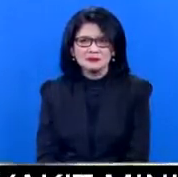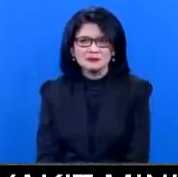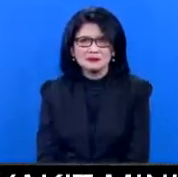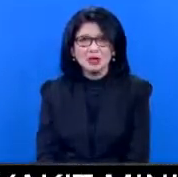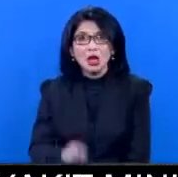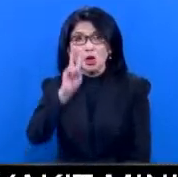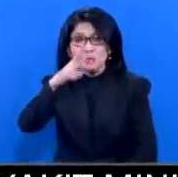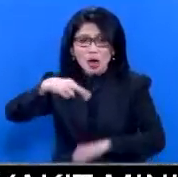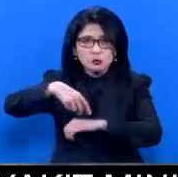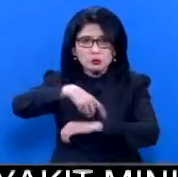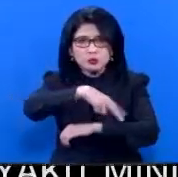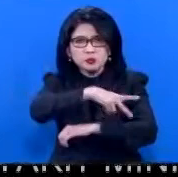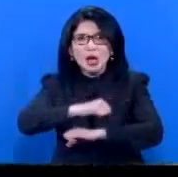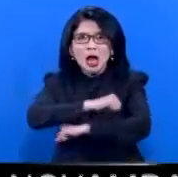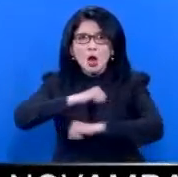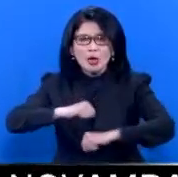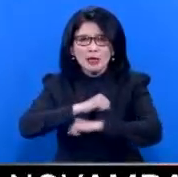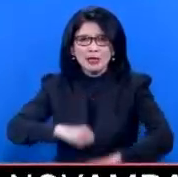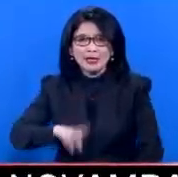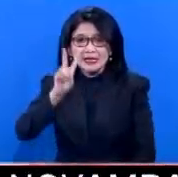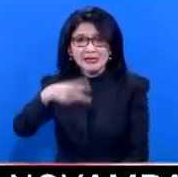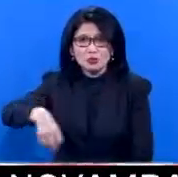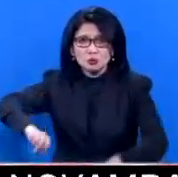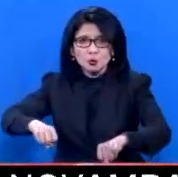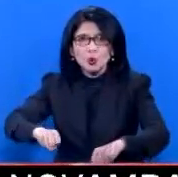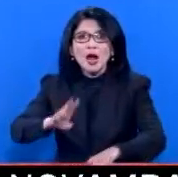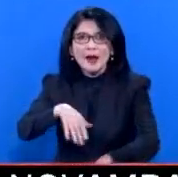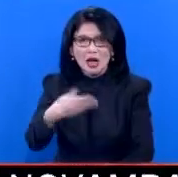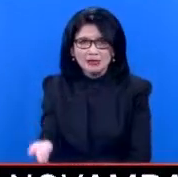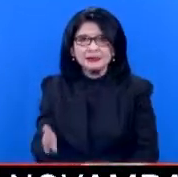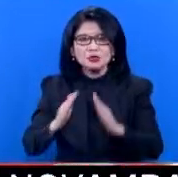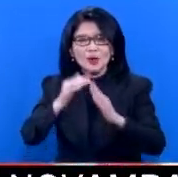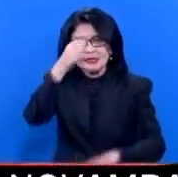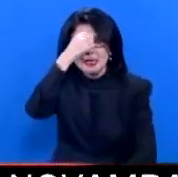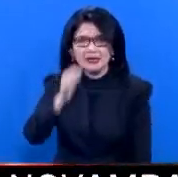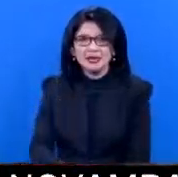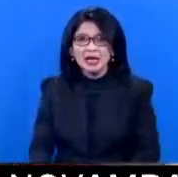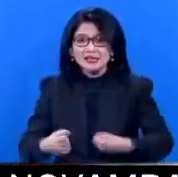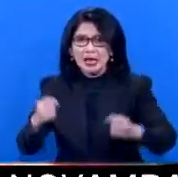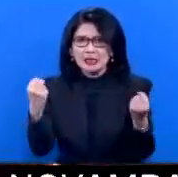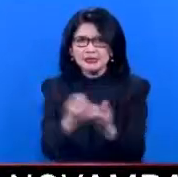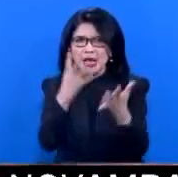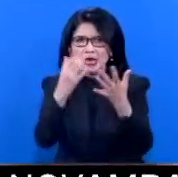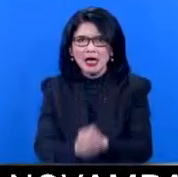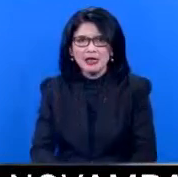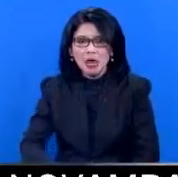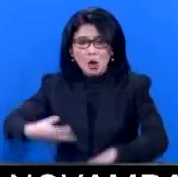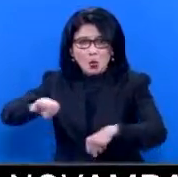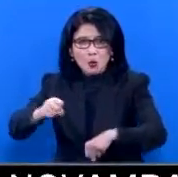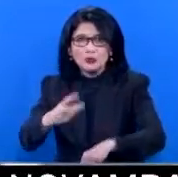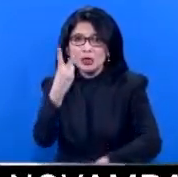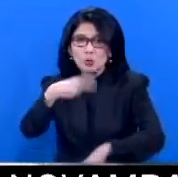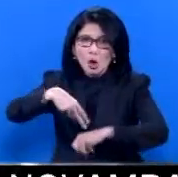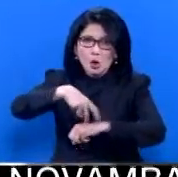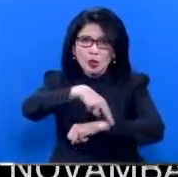Dua pejalan kaki tewas ketika sedangkan seorang pengendara sepeda motor tewas di rumah sakit setelah kecelakaan yang melibatkan pengendara motor dengan pejalan